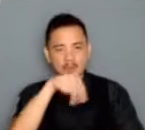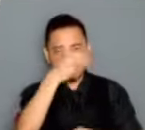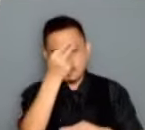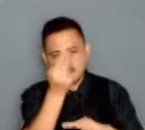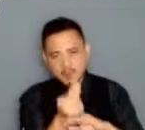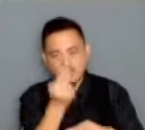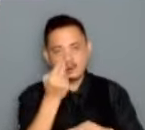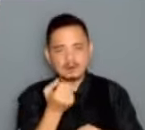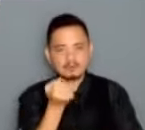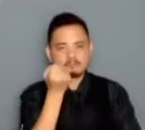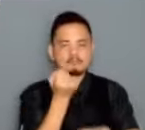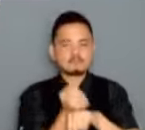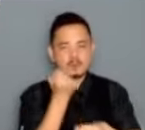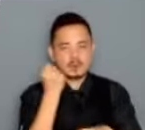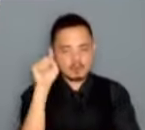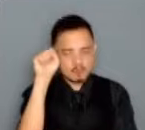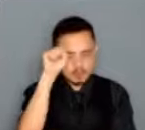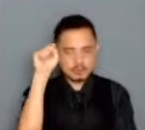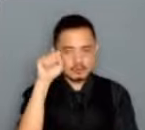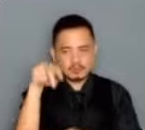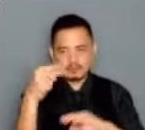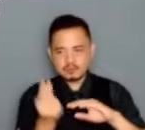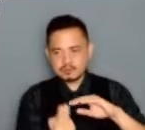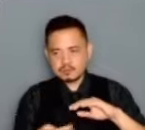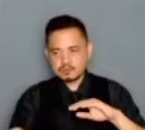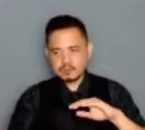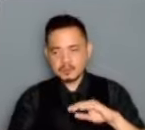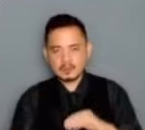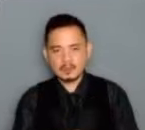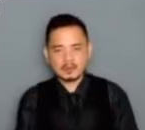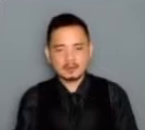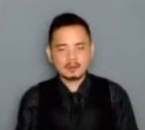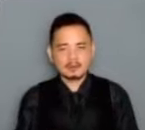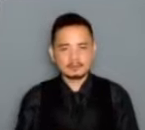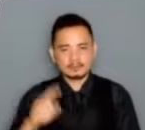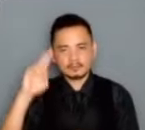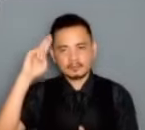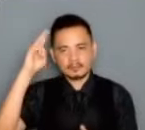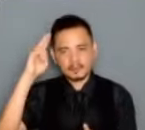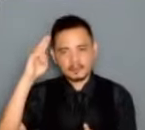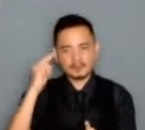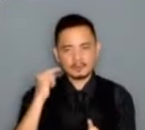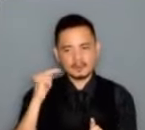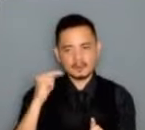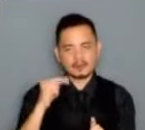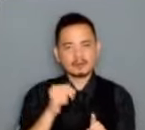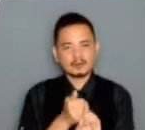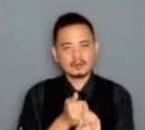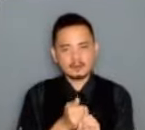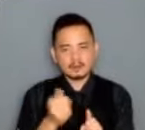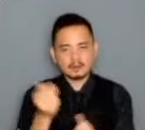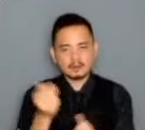tuluyang nalunod. Patay rin sa pagkalunod ang magsuhing naligo sa ilog sa Nasugbu, Batangas. Mangingisda lang daw sana sa ilog ang dalawa